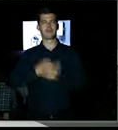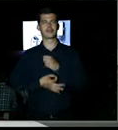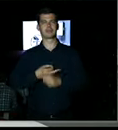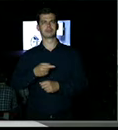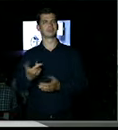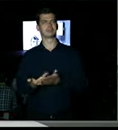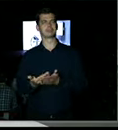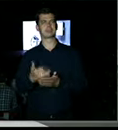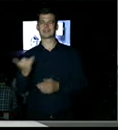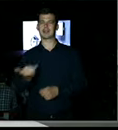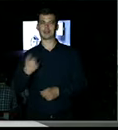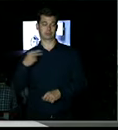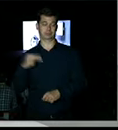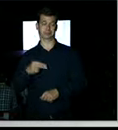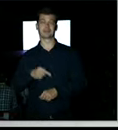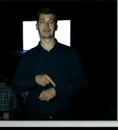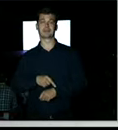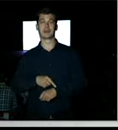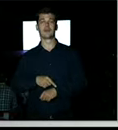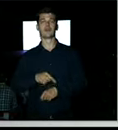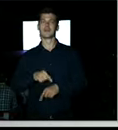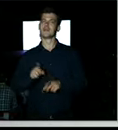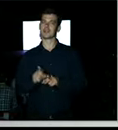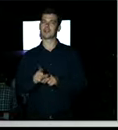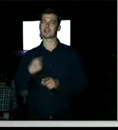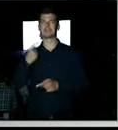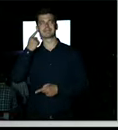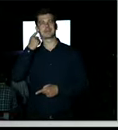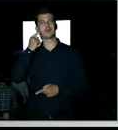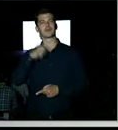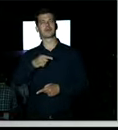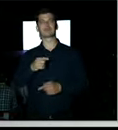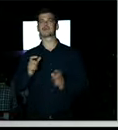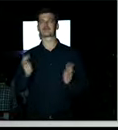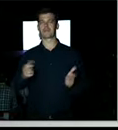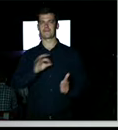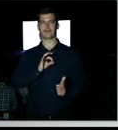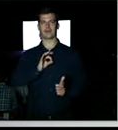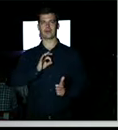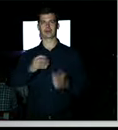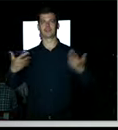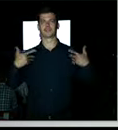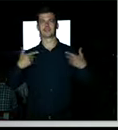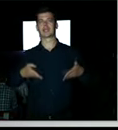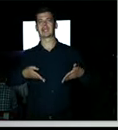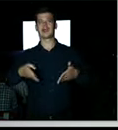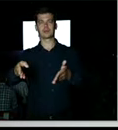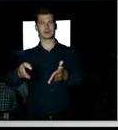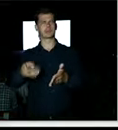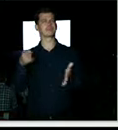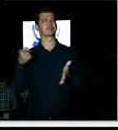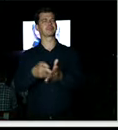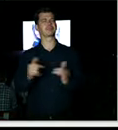każdym razem, gdy na niego spojrzę, przypominała sobie o tym, jaka jest moja życiowa ścieżka i do czego mam